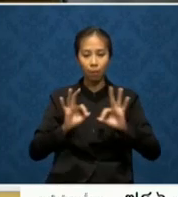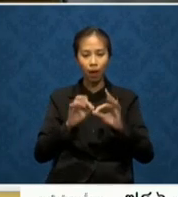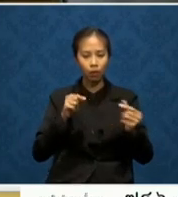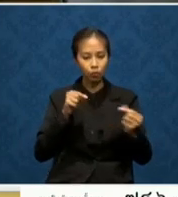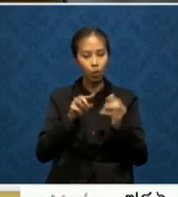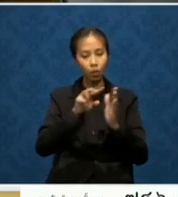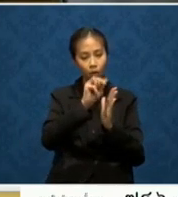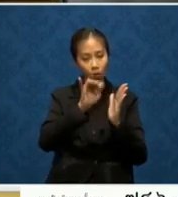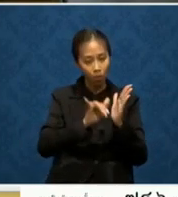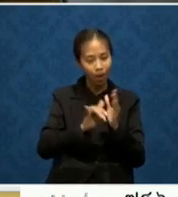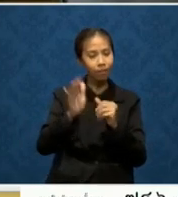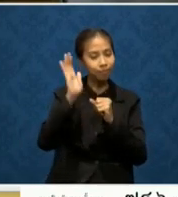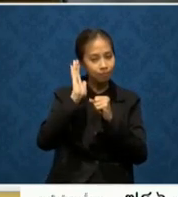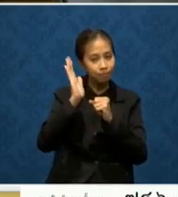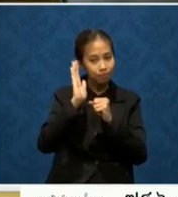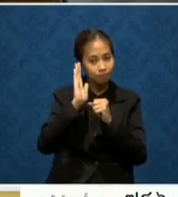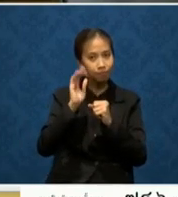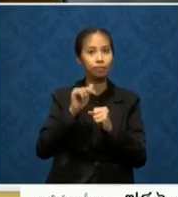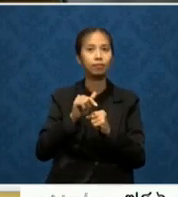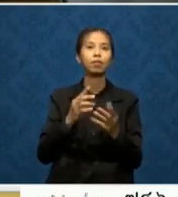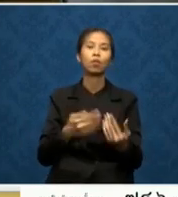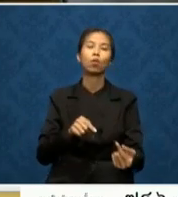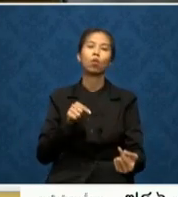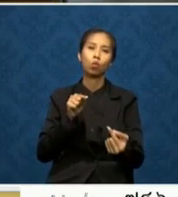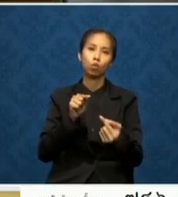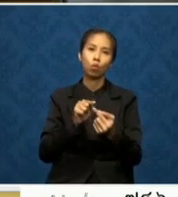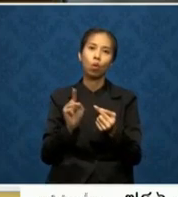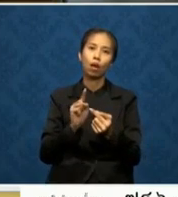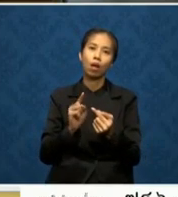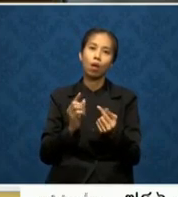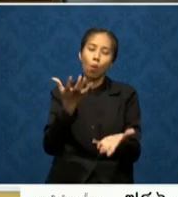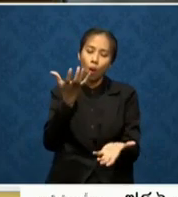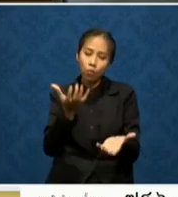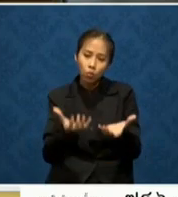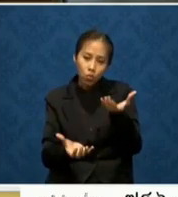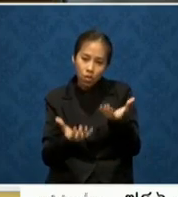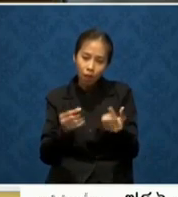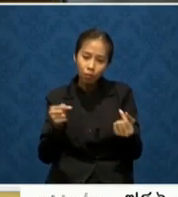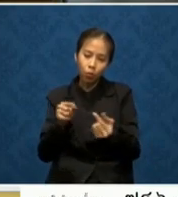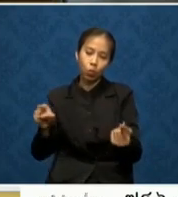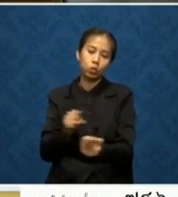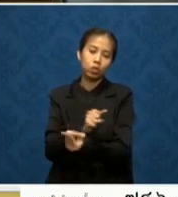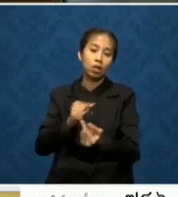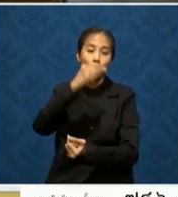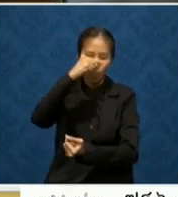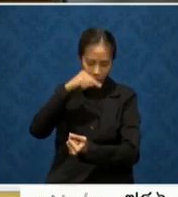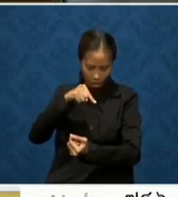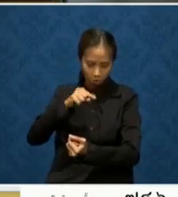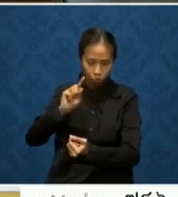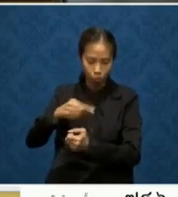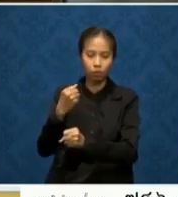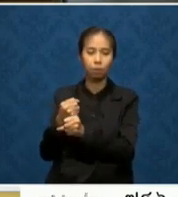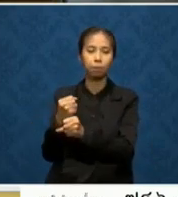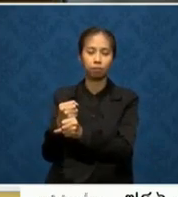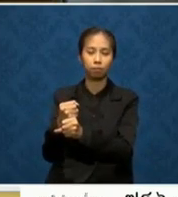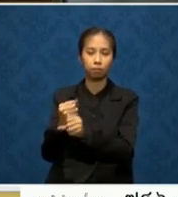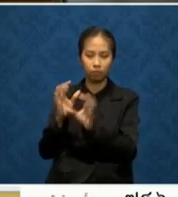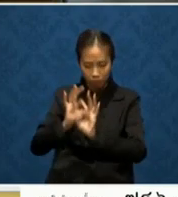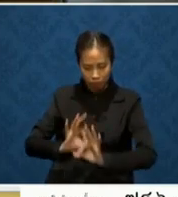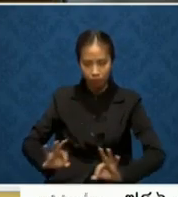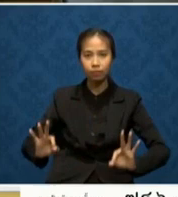ยบายในวันนี้ก็คือเรื่องของการสร้างความยุติธรรมในสังคมไทยครับผมคิดว่าเรื่องนี้เนี่ยมันสำ